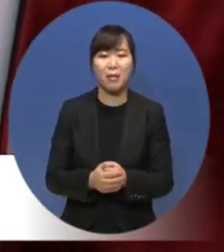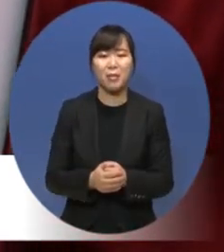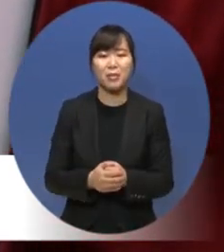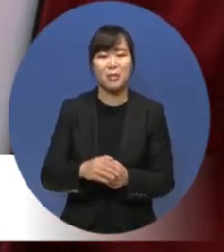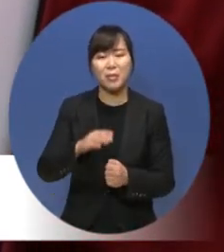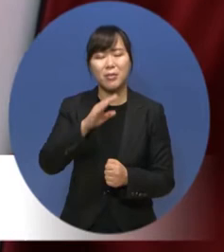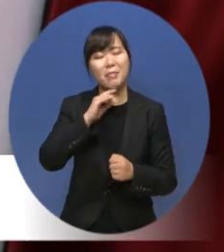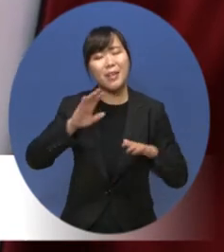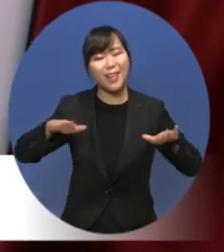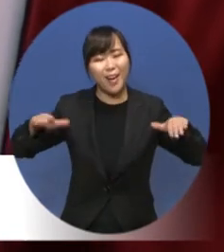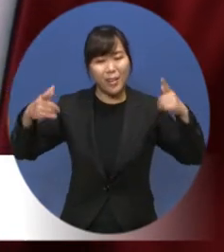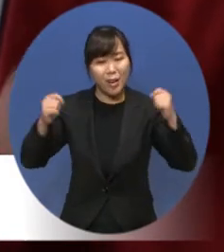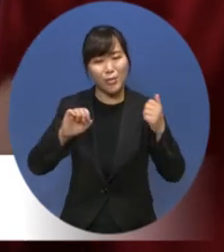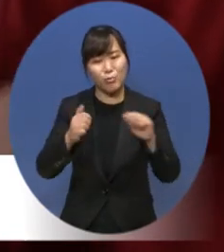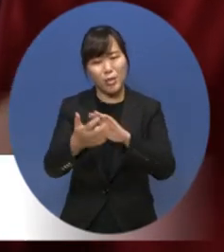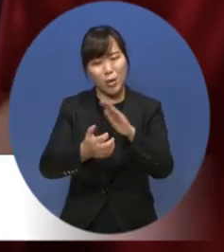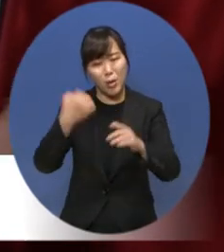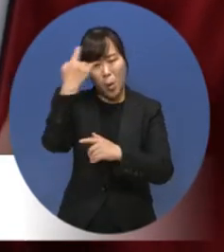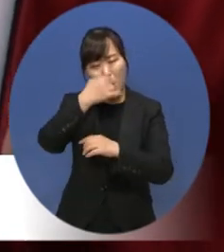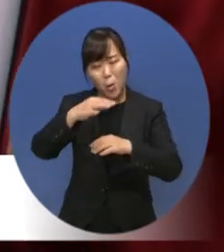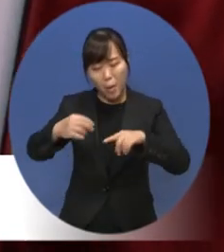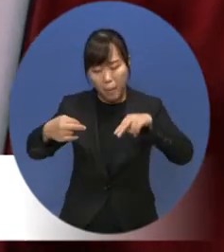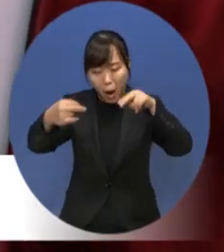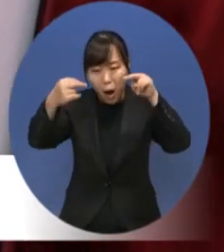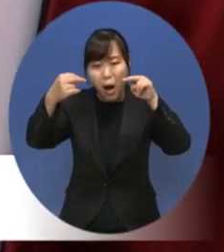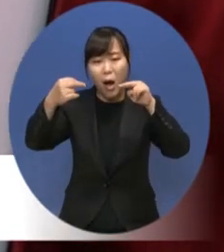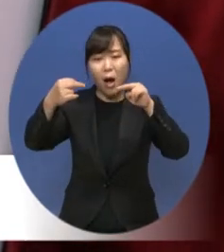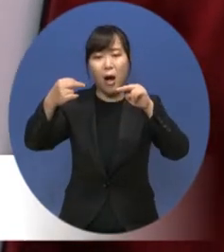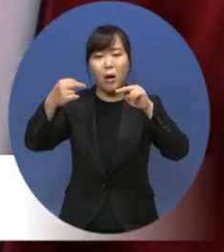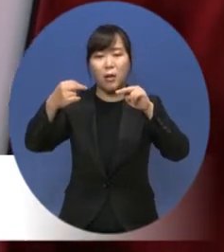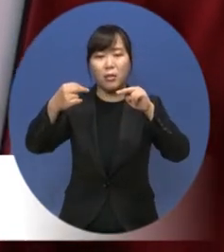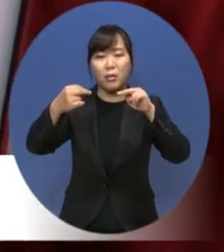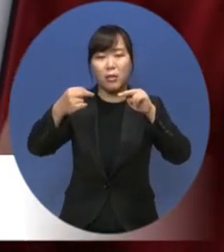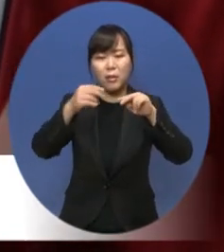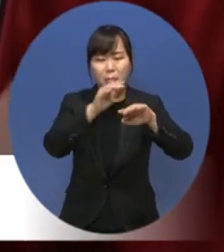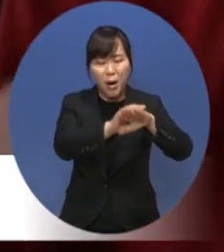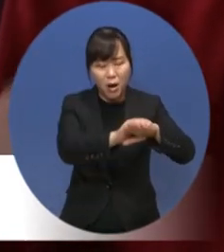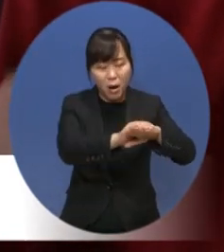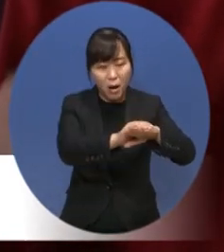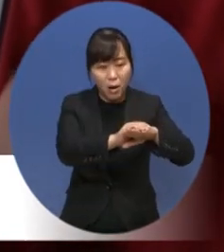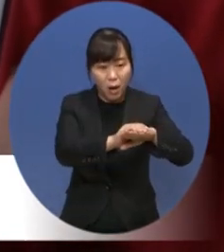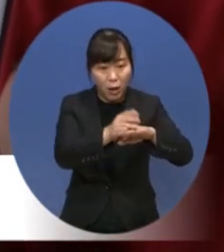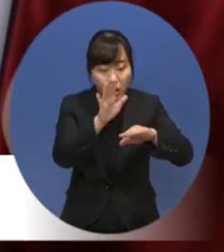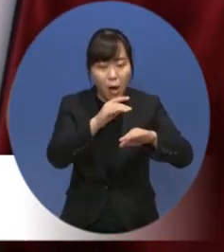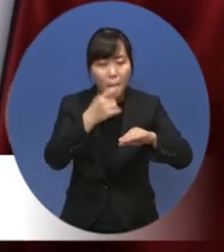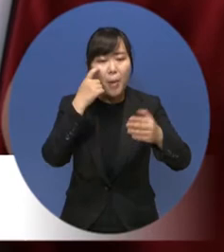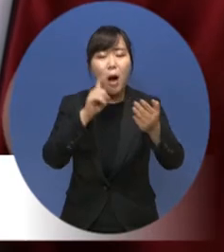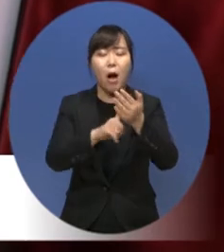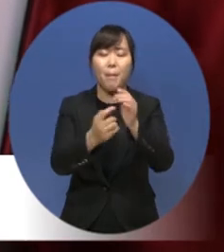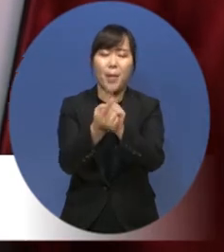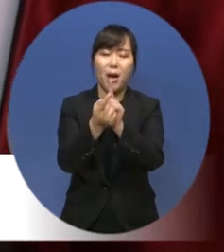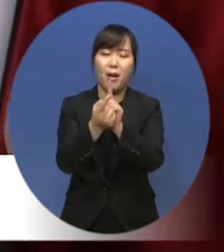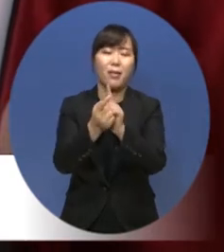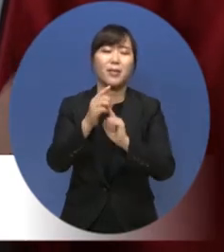같았지. 죽기 전에 얼굴은 한번 본다고 헌녀삼아 그게 해놨던 건데 그렇게 찾게 돼서 너무